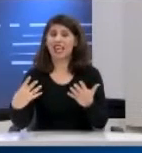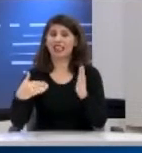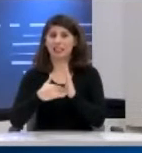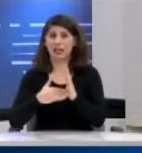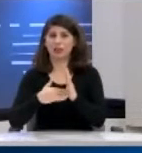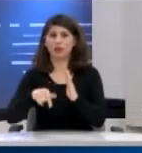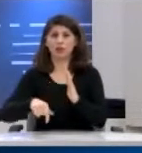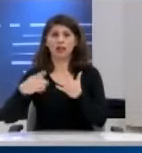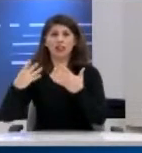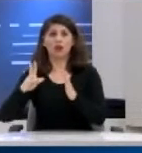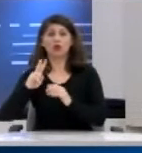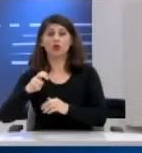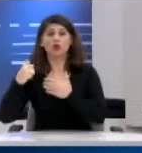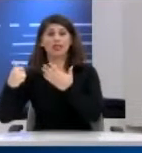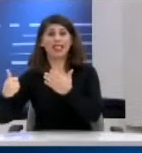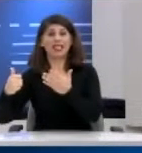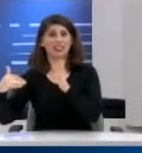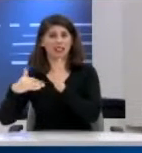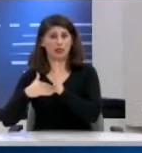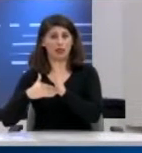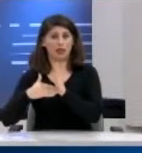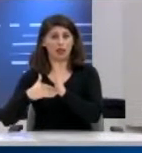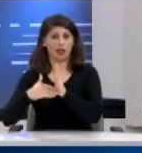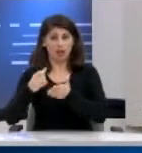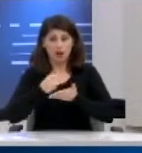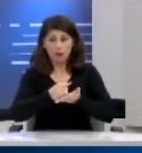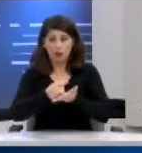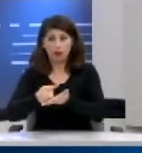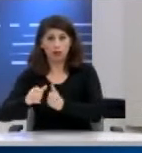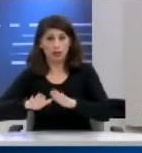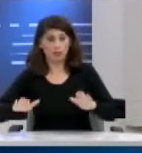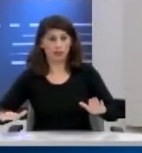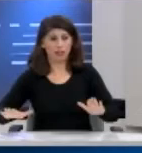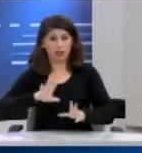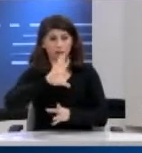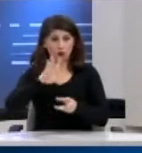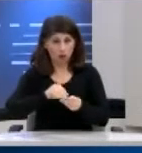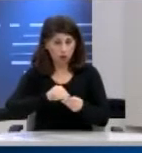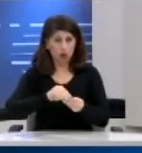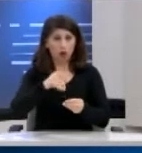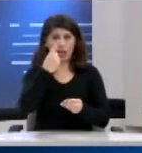926.000. Το σύνολο των επιδοτούμενων παιδιών από